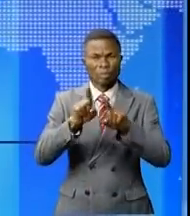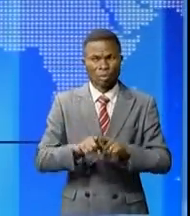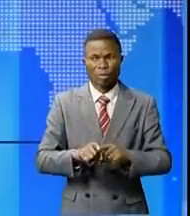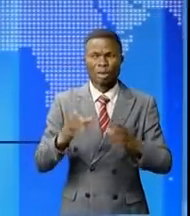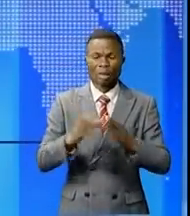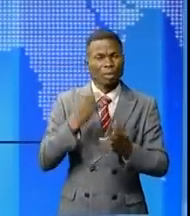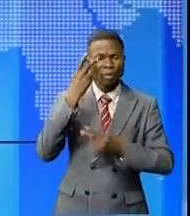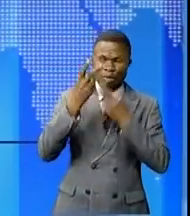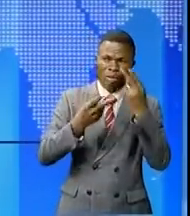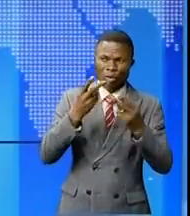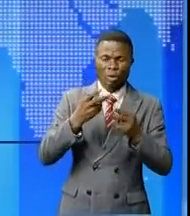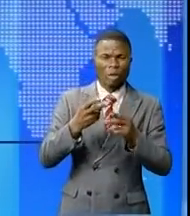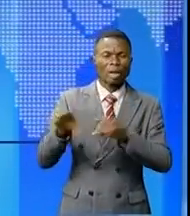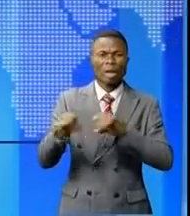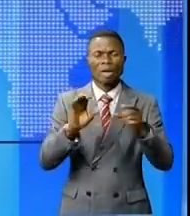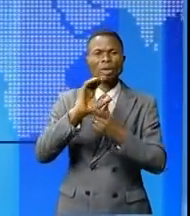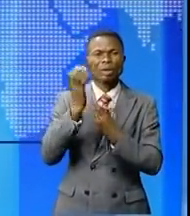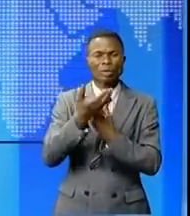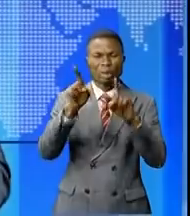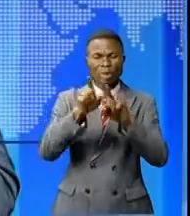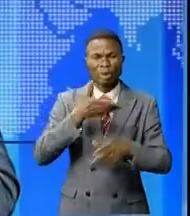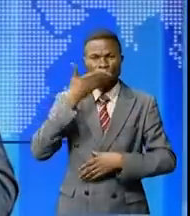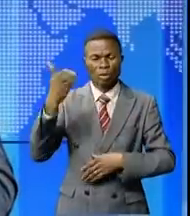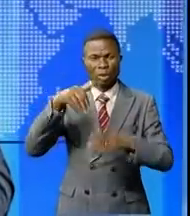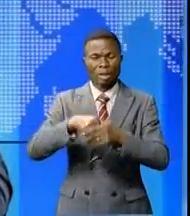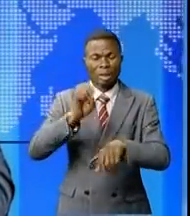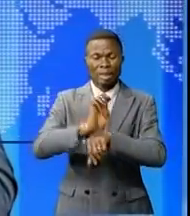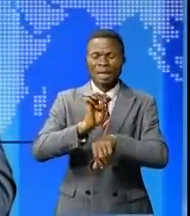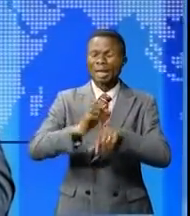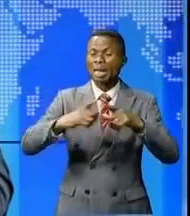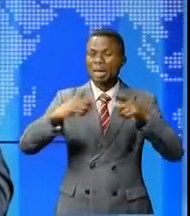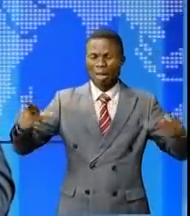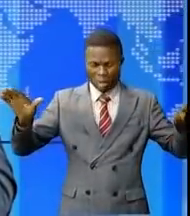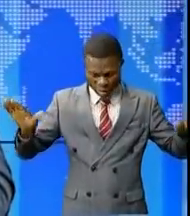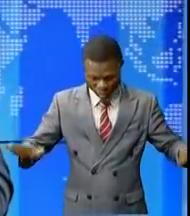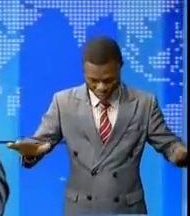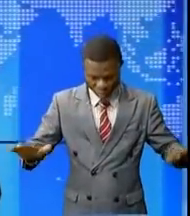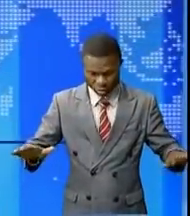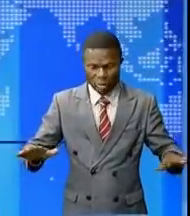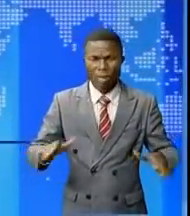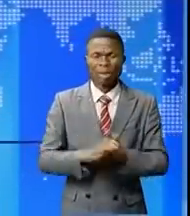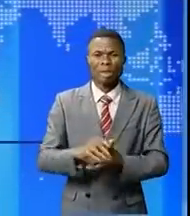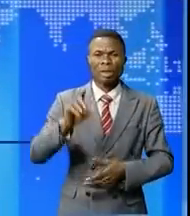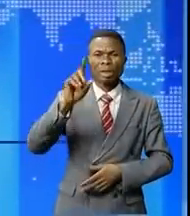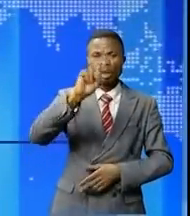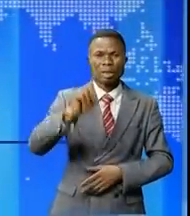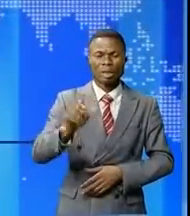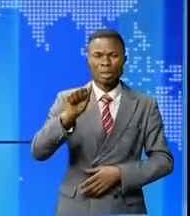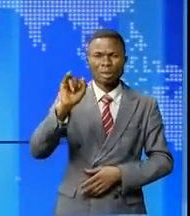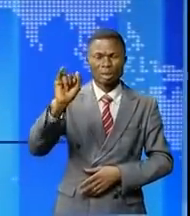visite culturelle et spirituelle dans la grande mosquée seyed la plus grande de la contrée